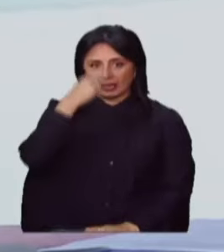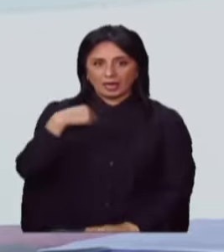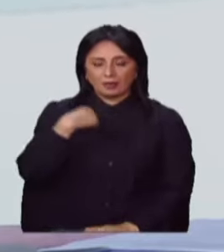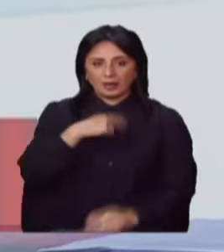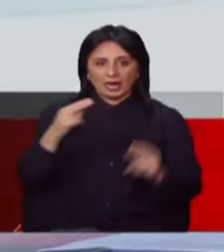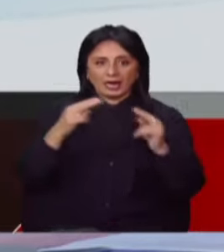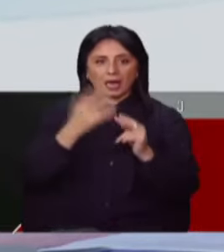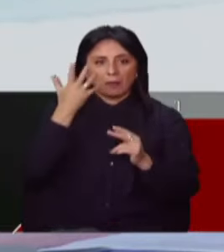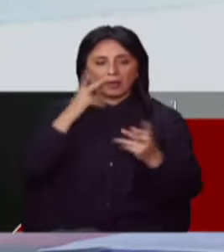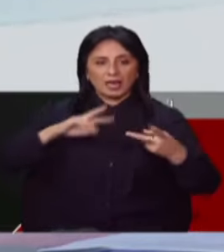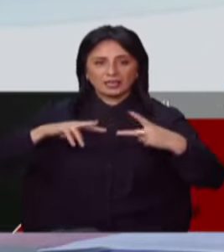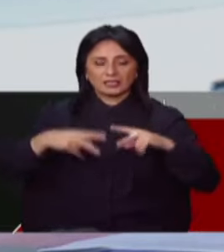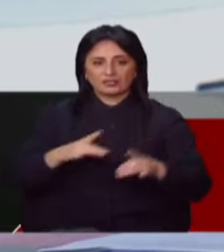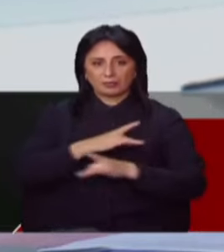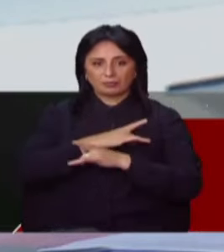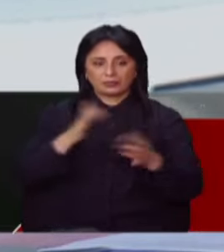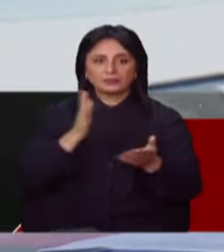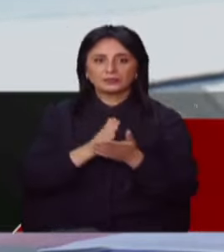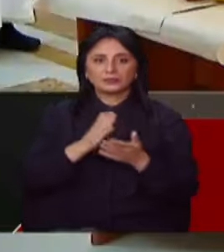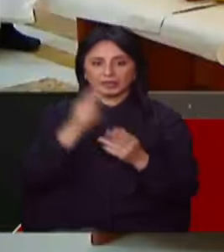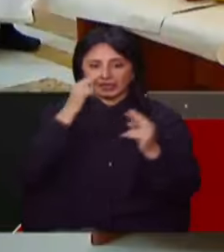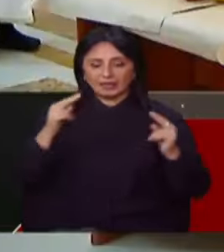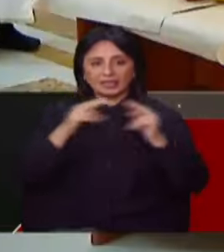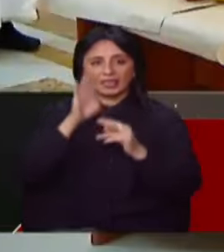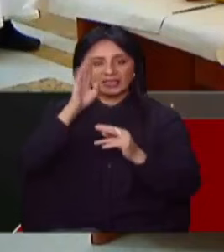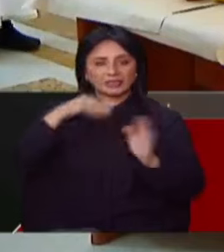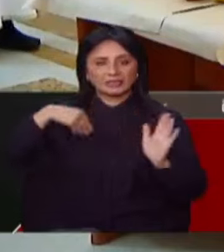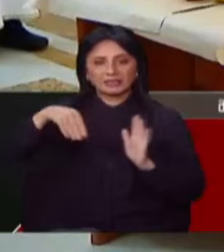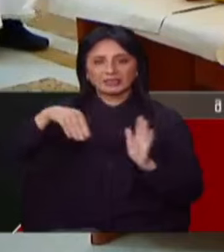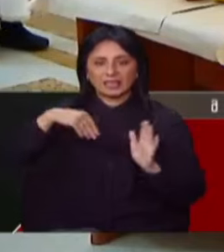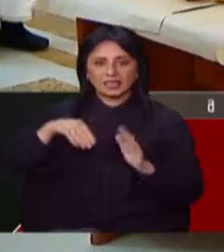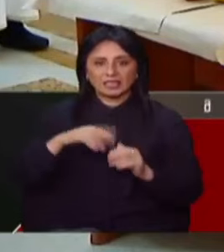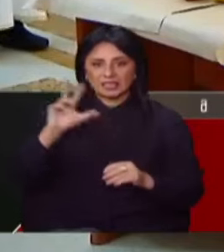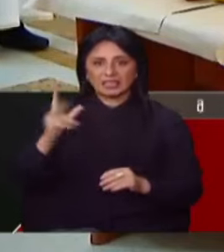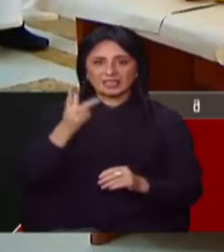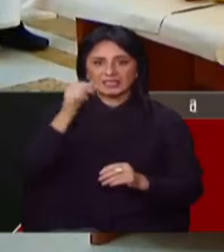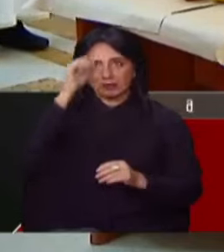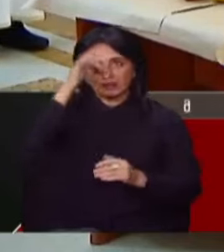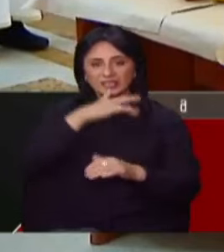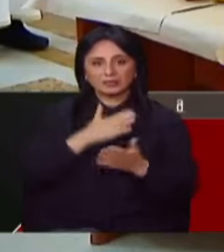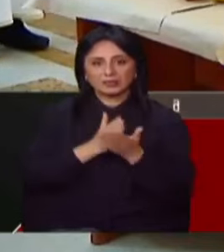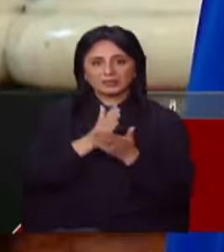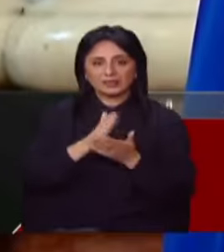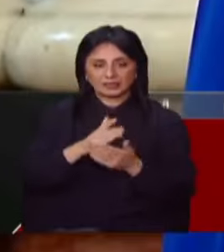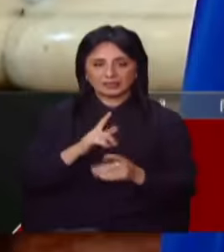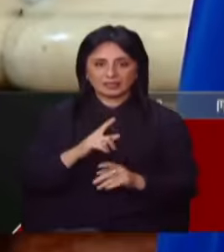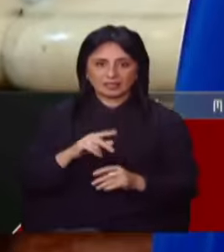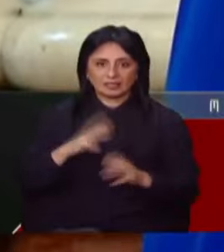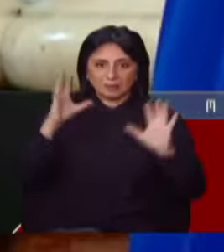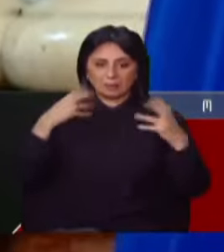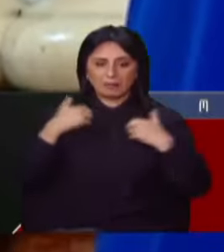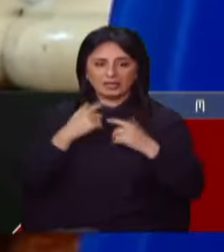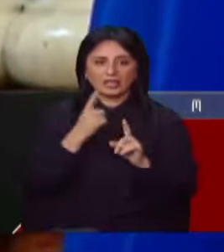მართლმადებელი ეკლესია ფერისცვალების დღესასწაულს აღნიშნავს ტაძრებში დილიდან წირვა აღევლინა. სამებაში ღვთისმსახურება პატრიარქის